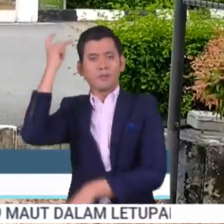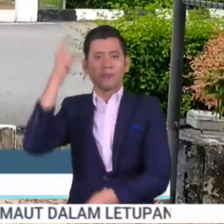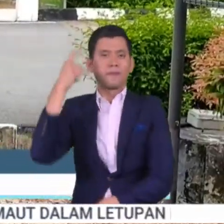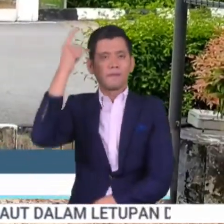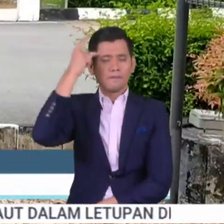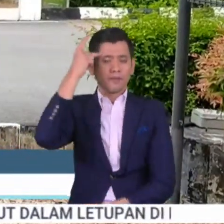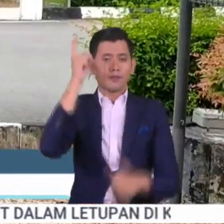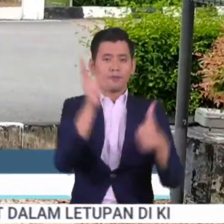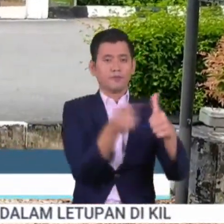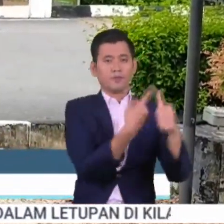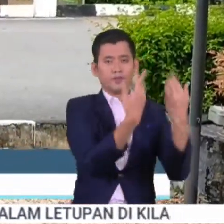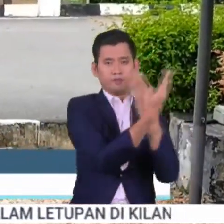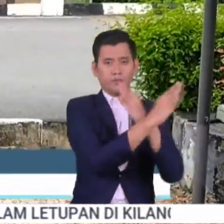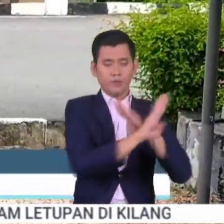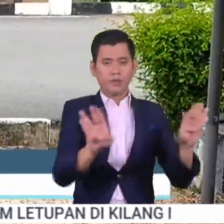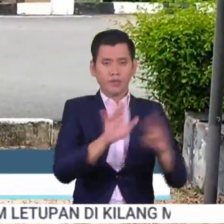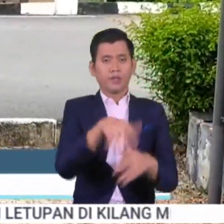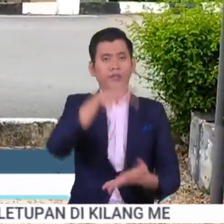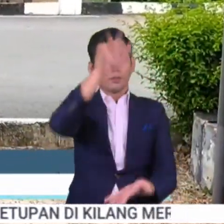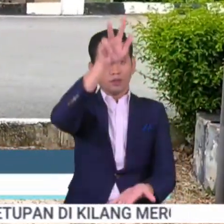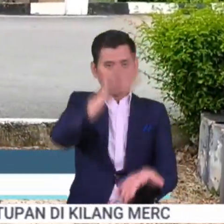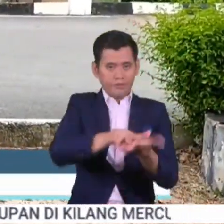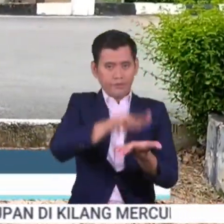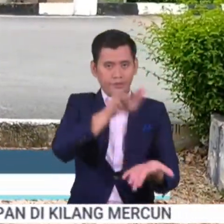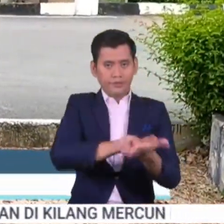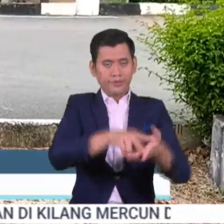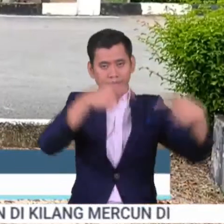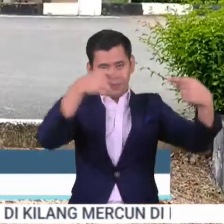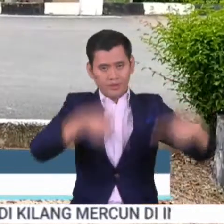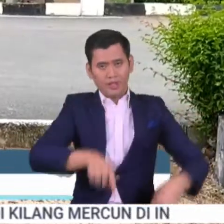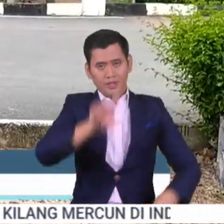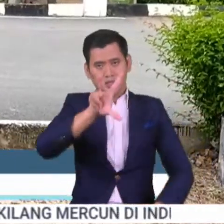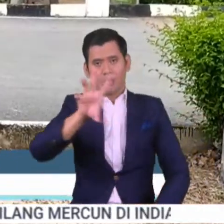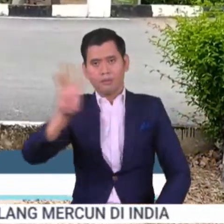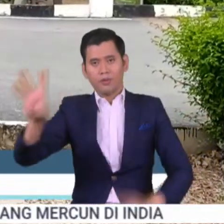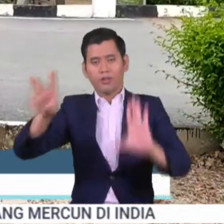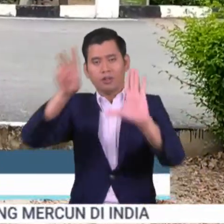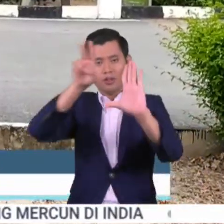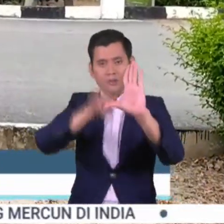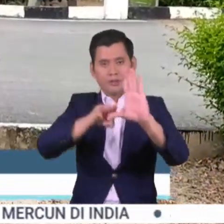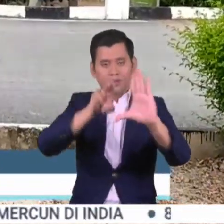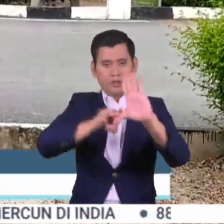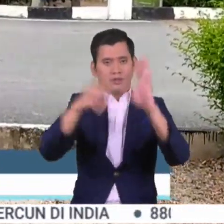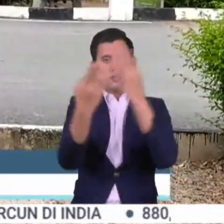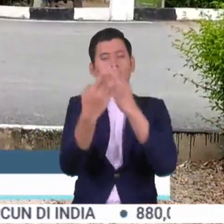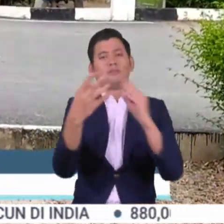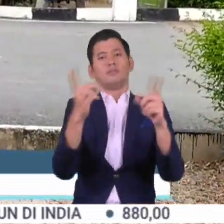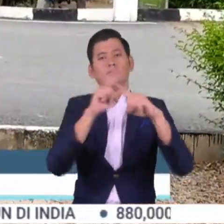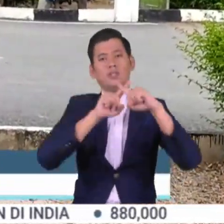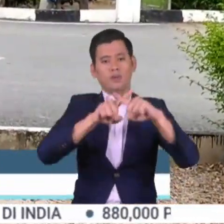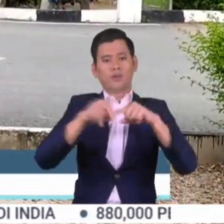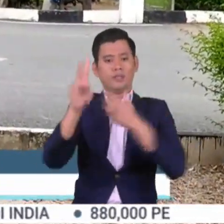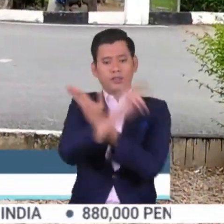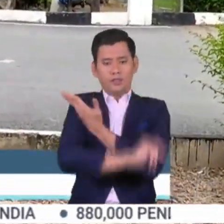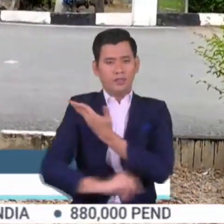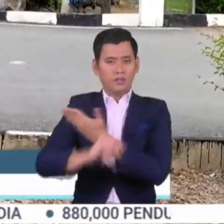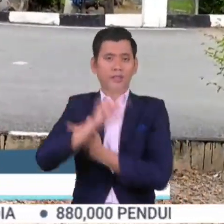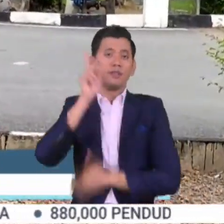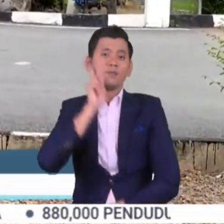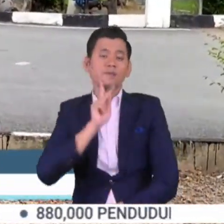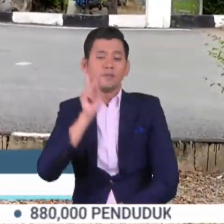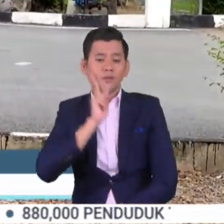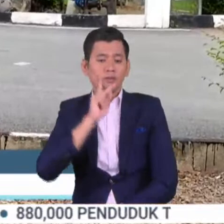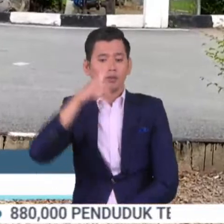termasuk calon bebas disahkan bertanding di 36 kursi Dewan Negeri di Kedah pada PRU kali ini.